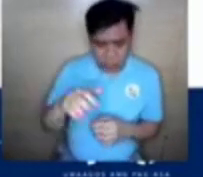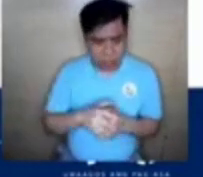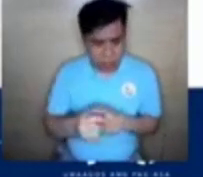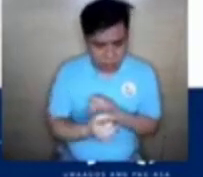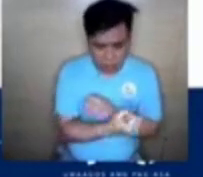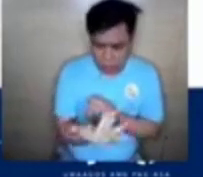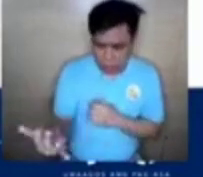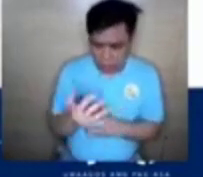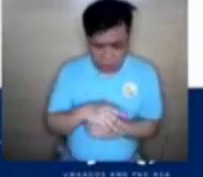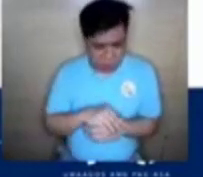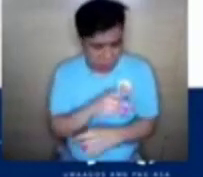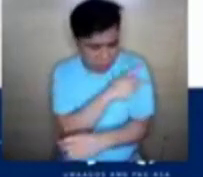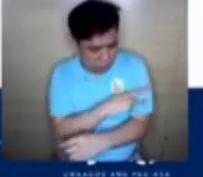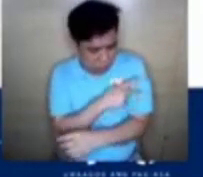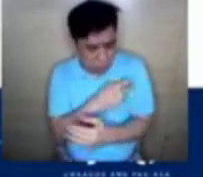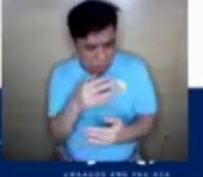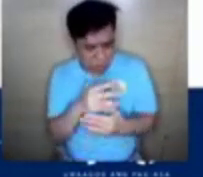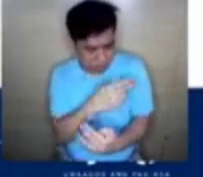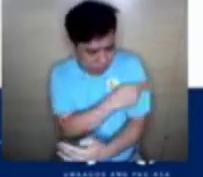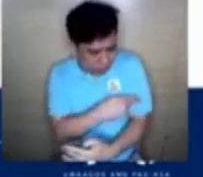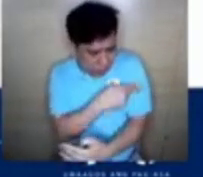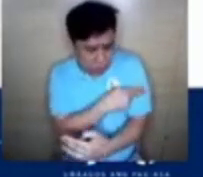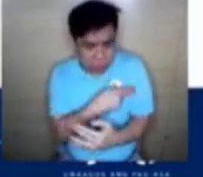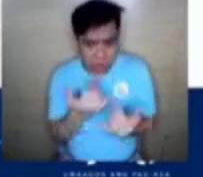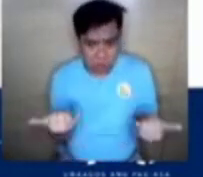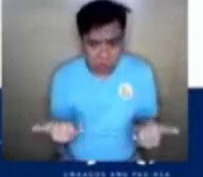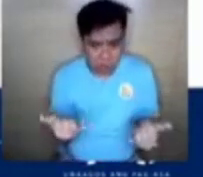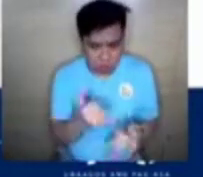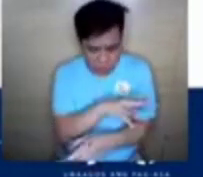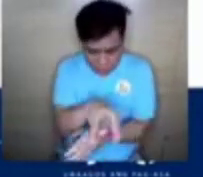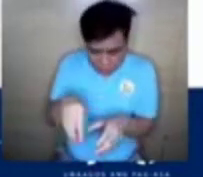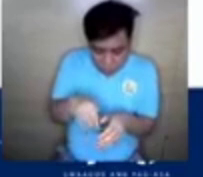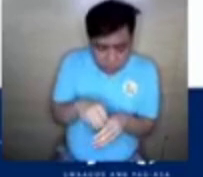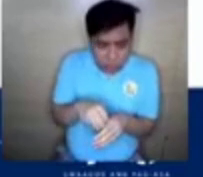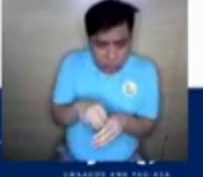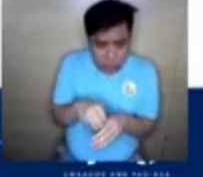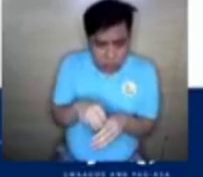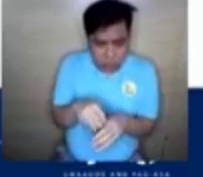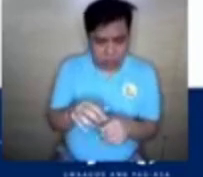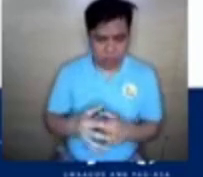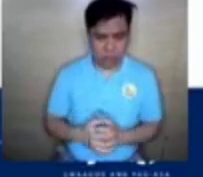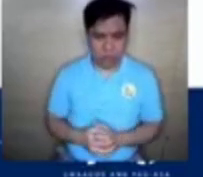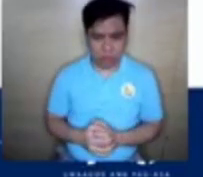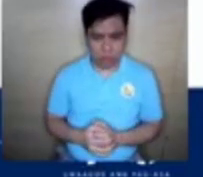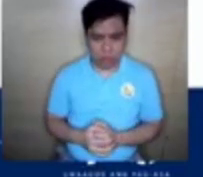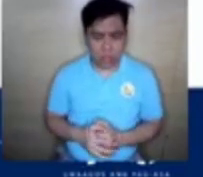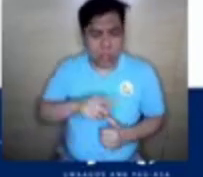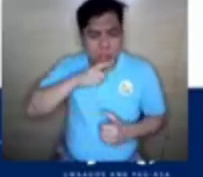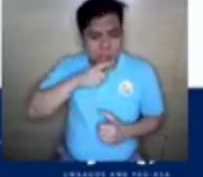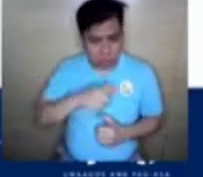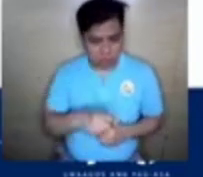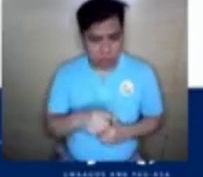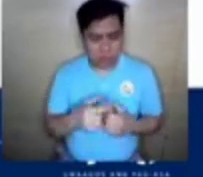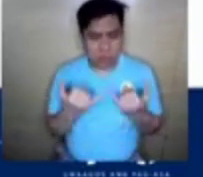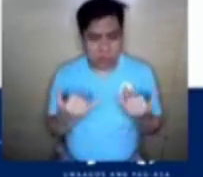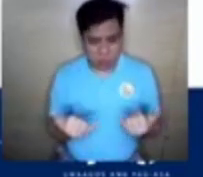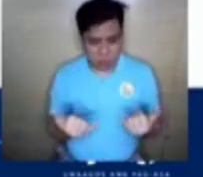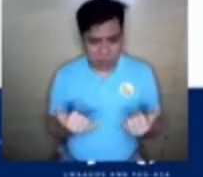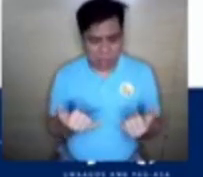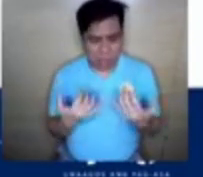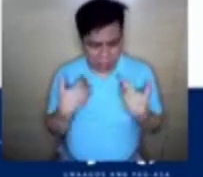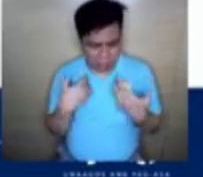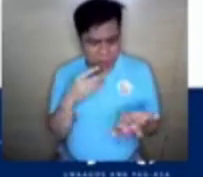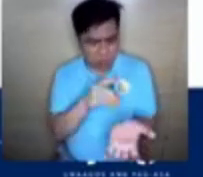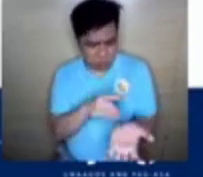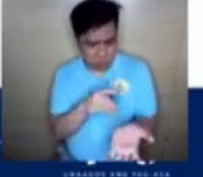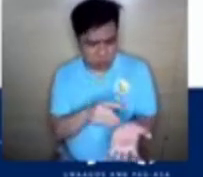sa ospital. Maraming natatakot pumunta sa ospital. Sama na tayo doon. Eh, siniguro natin na laging may doktor at